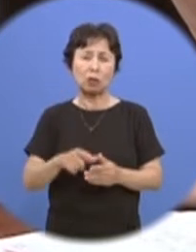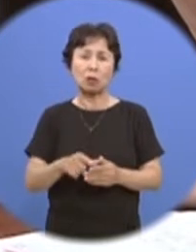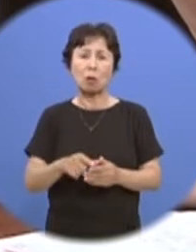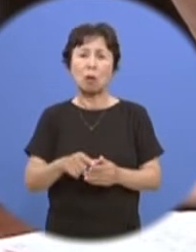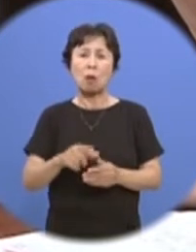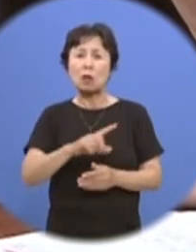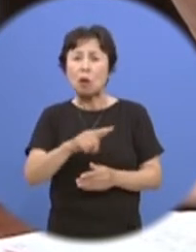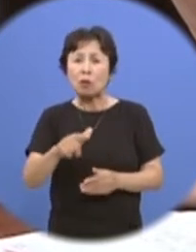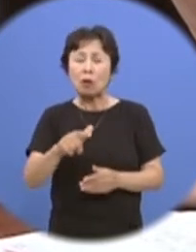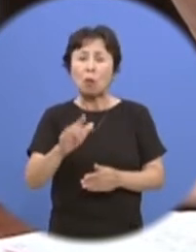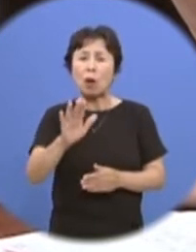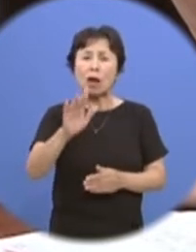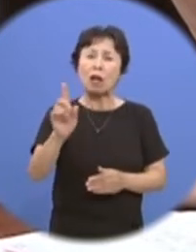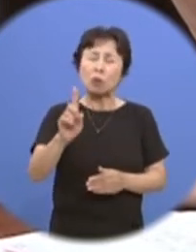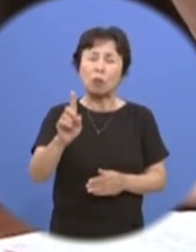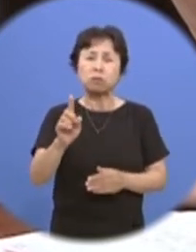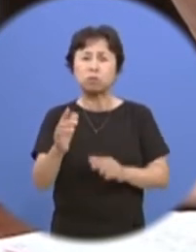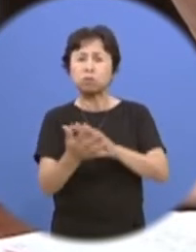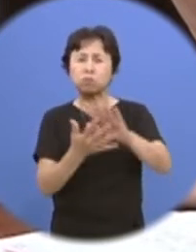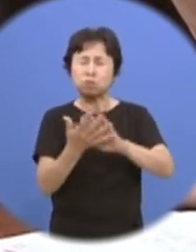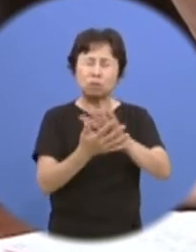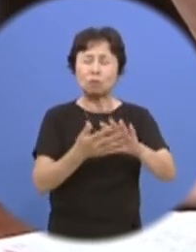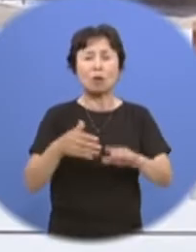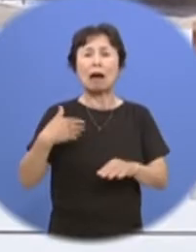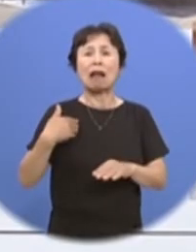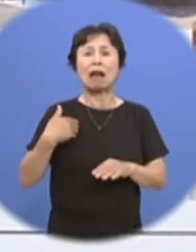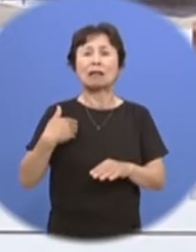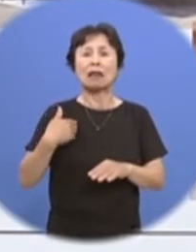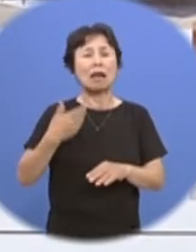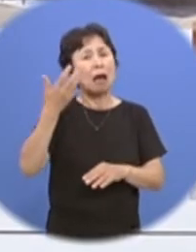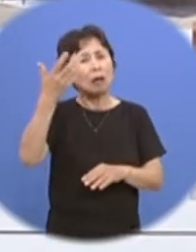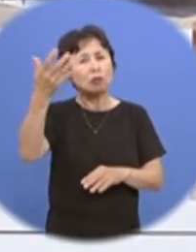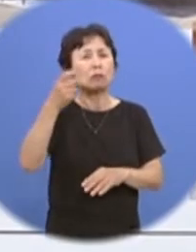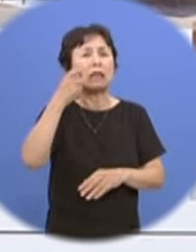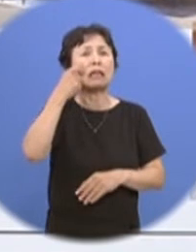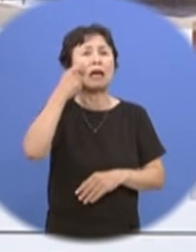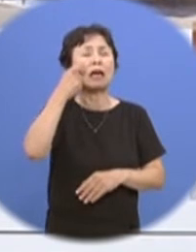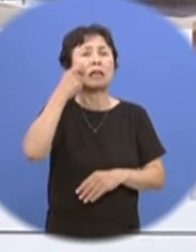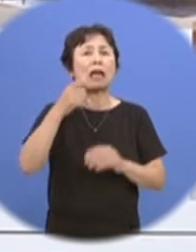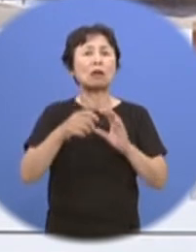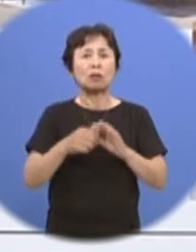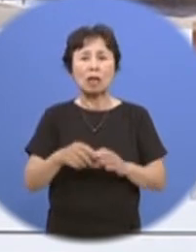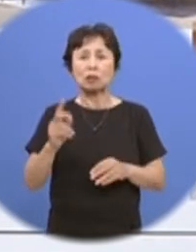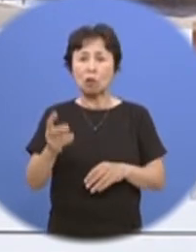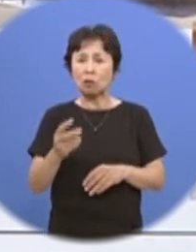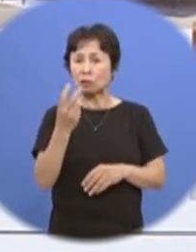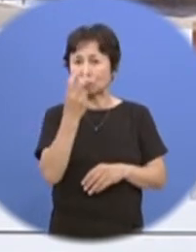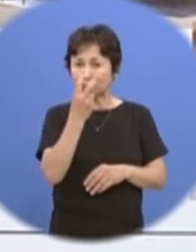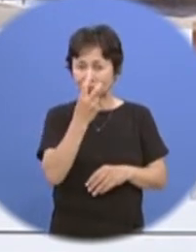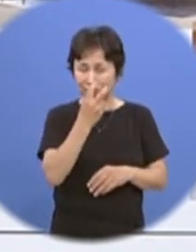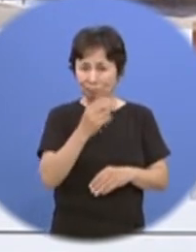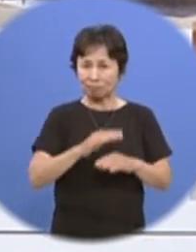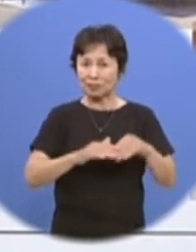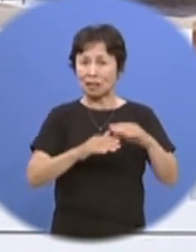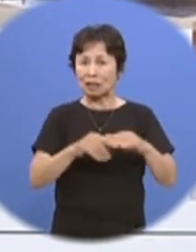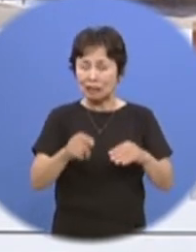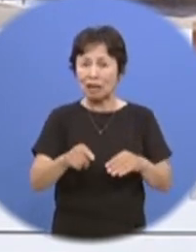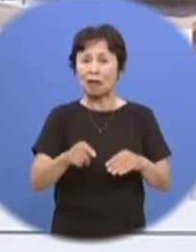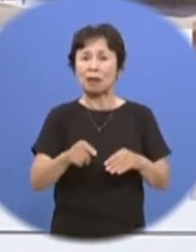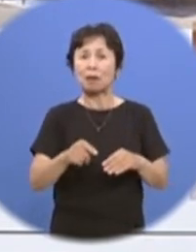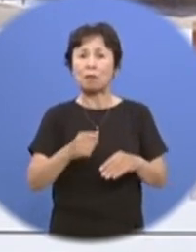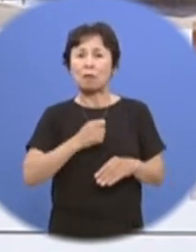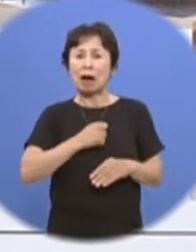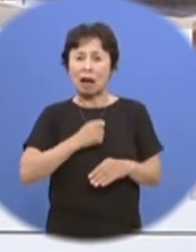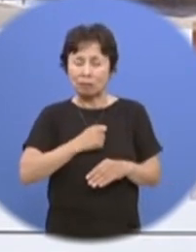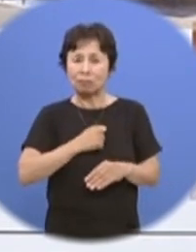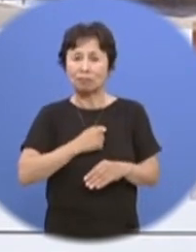という予測がつかなかったんですね、 はい、 そういうことについて知見もどんどんと積み重ねて、 はい、 こういう時は絶対危ないというようなことが分か